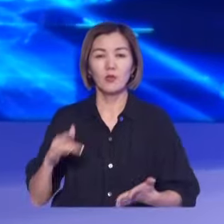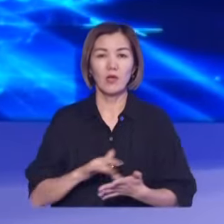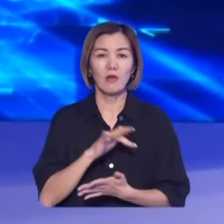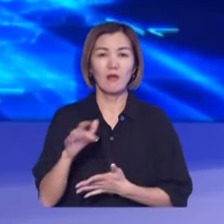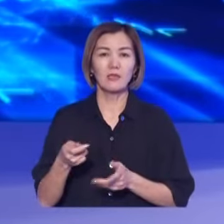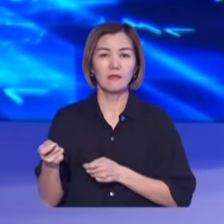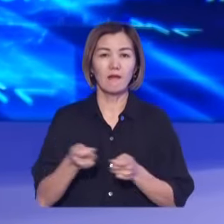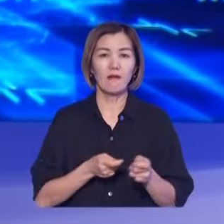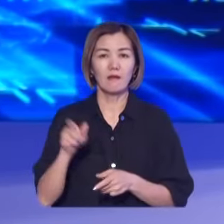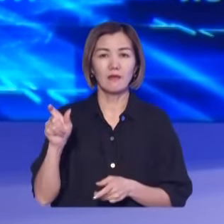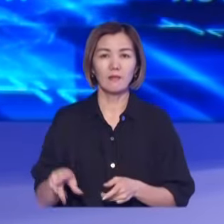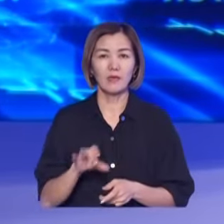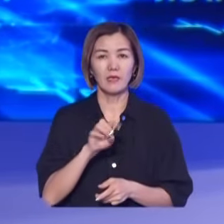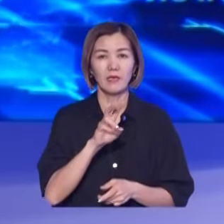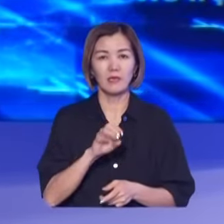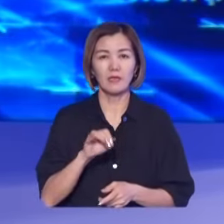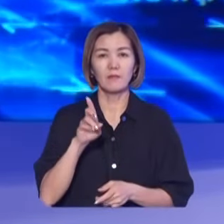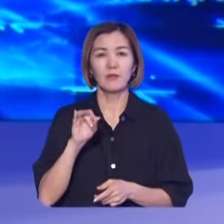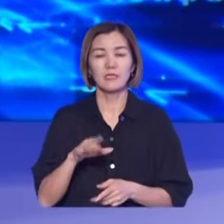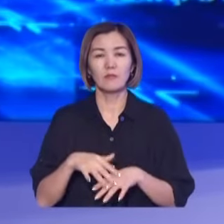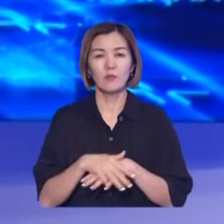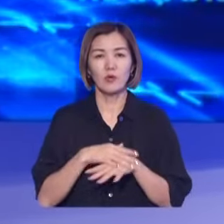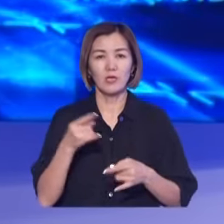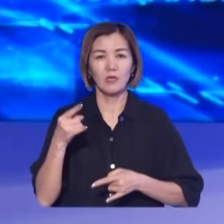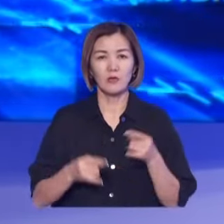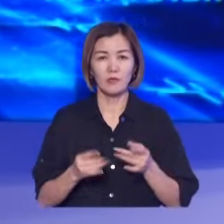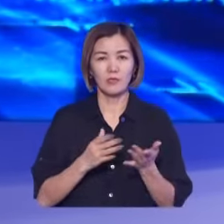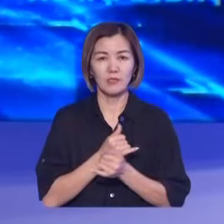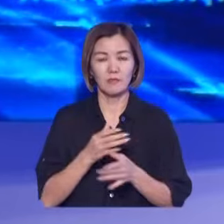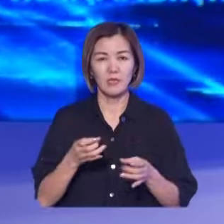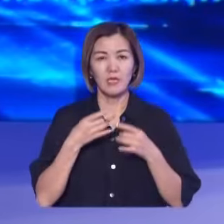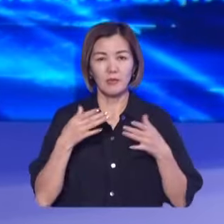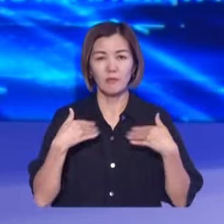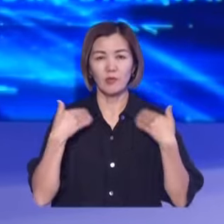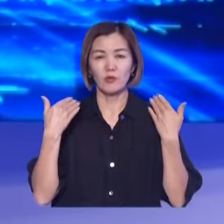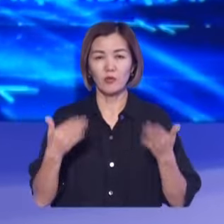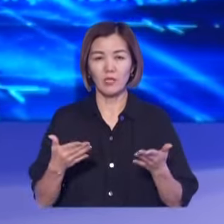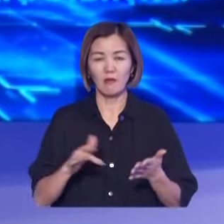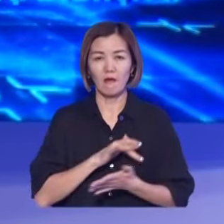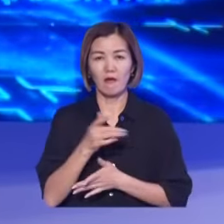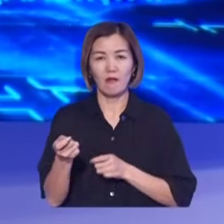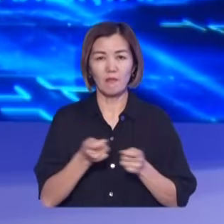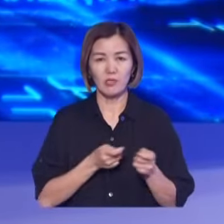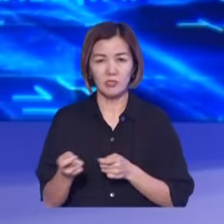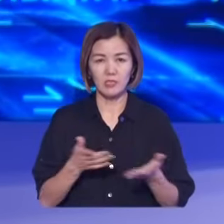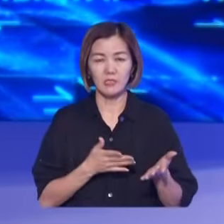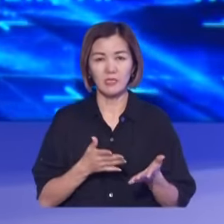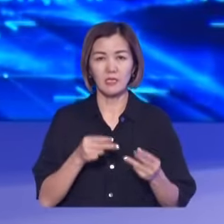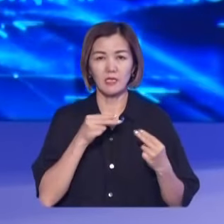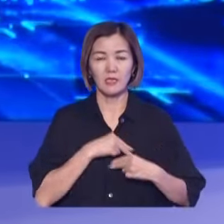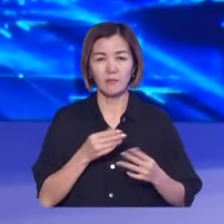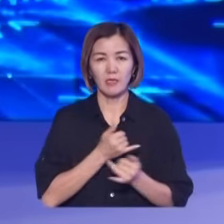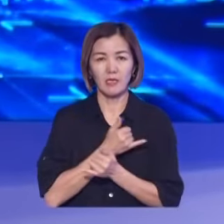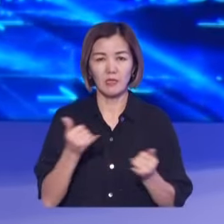Талдықорған қаласының әкімі Ернат Бәзіл бұқаралық ақпарат құралдары қызметкерлерін кәсіби мерекемен құттықтады. Шаһар басшысы қажырлы еңбек